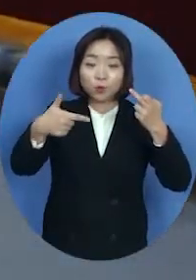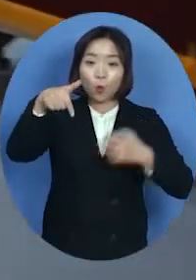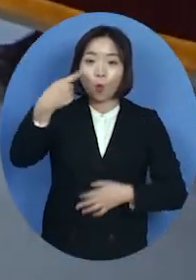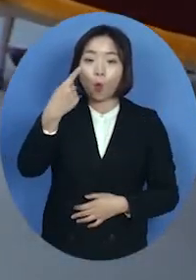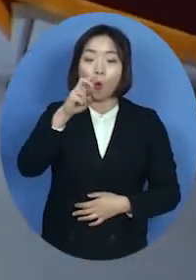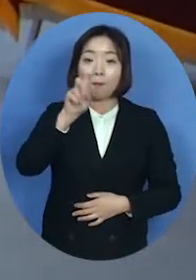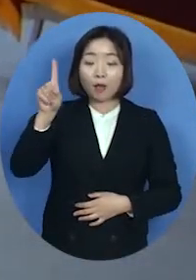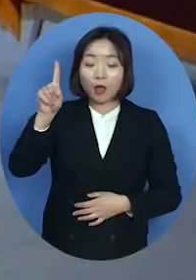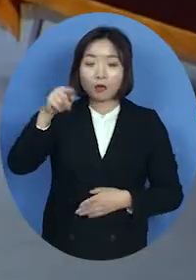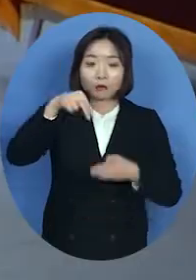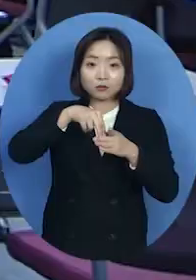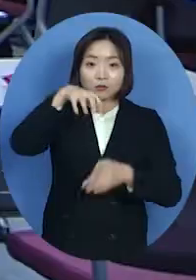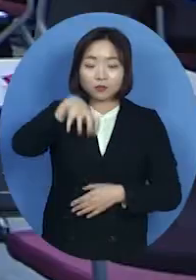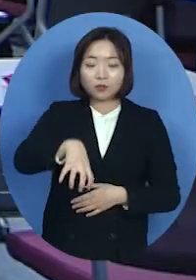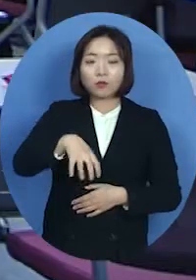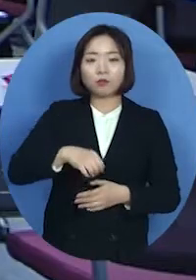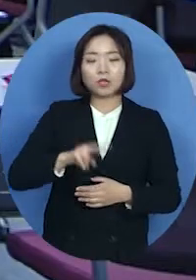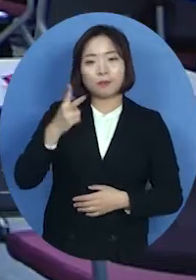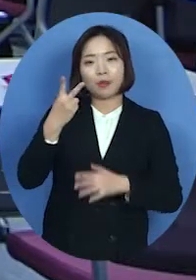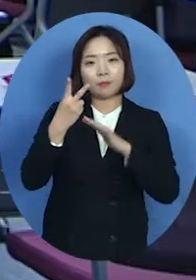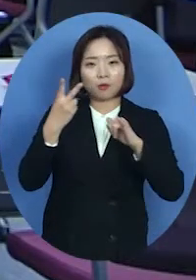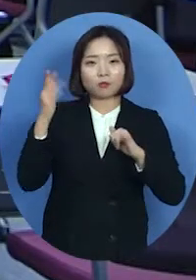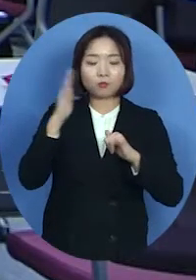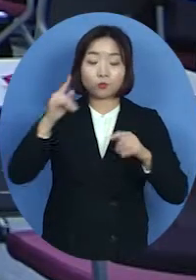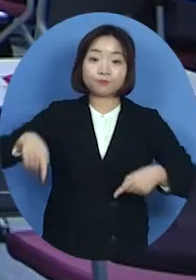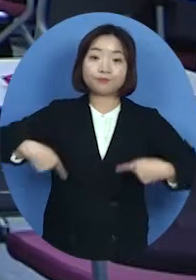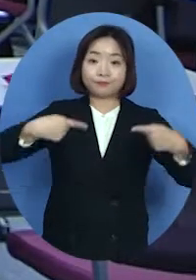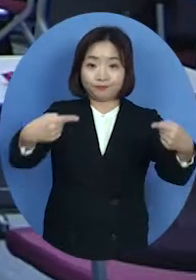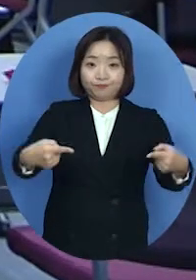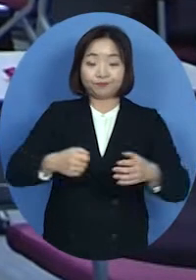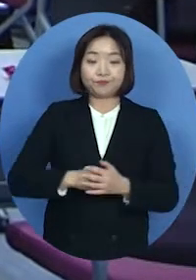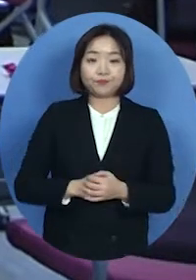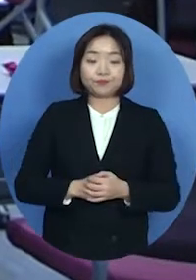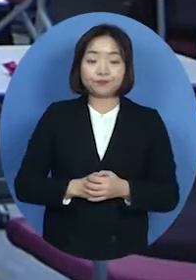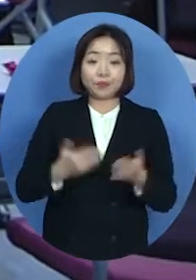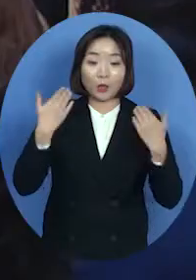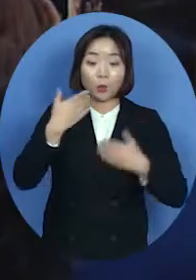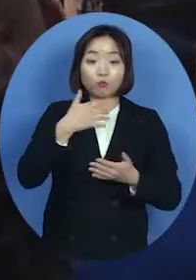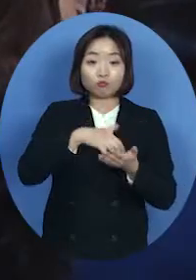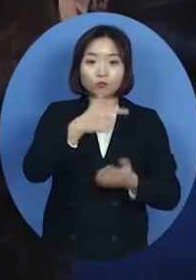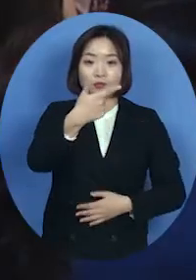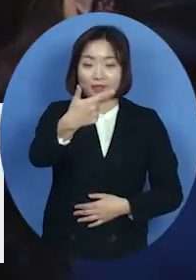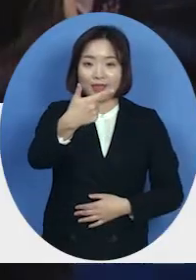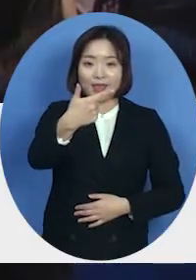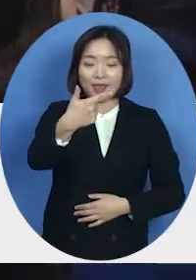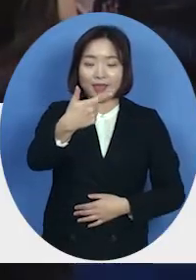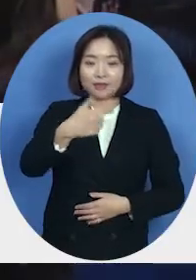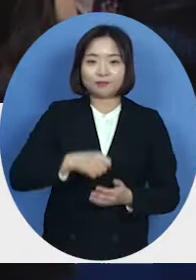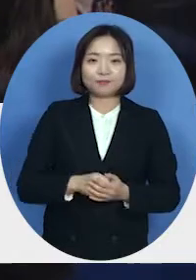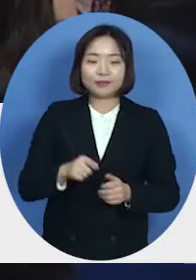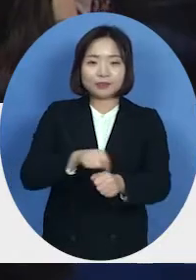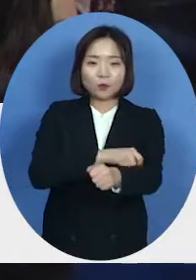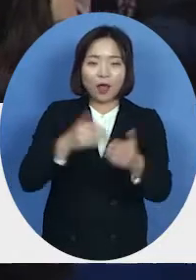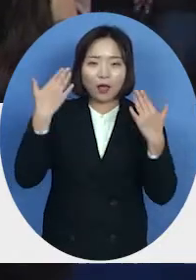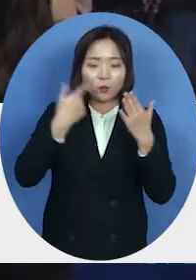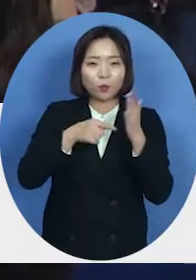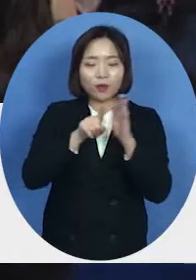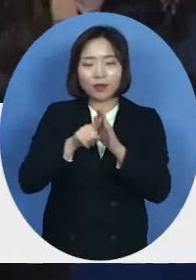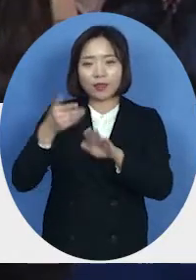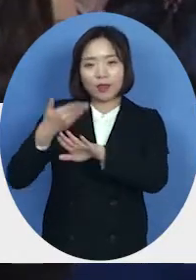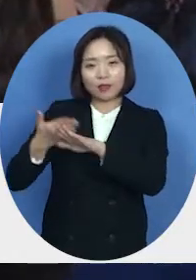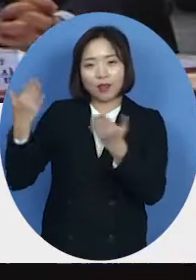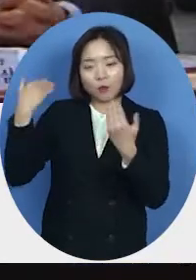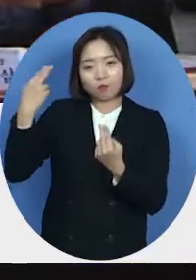아트센터에서 학교 관계자 및 학생 등 200여명이 참석한 가운데 6개 학교가 특성화 명문학교로 육성을 위해